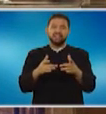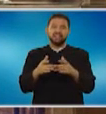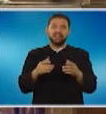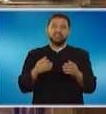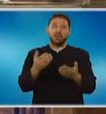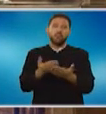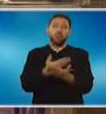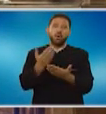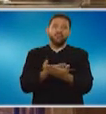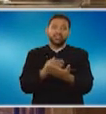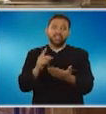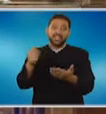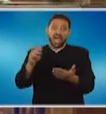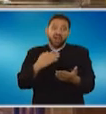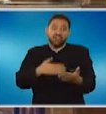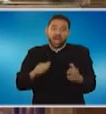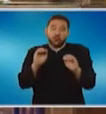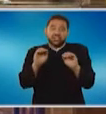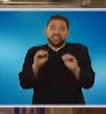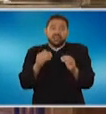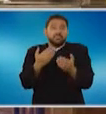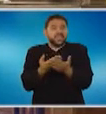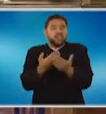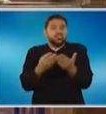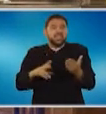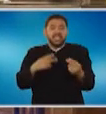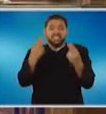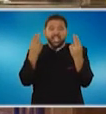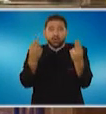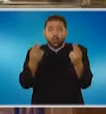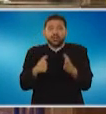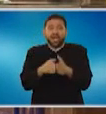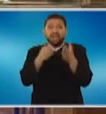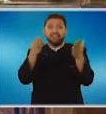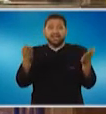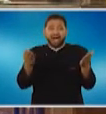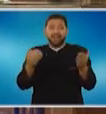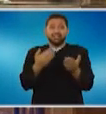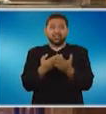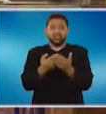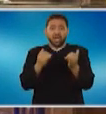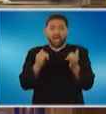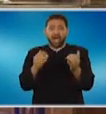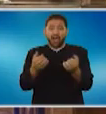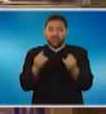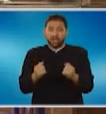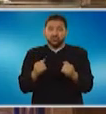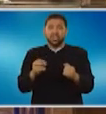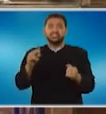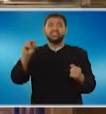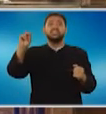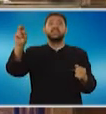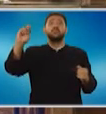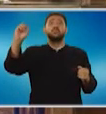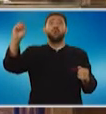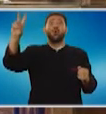Adrian, de ce este atât de importantă cartea? Totuși, de ce avem aceste proverbe, cartea este cel mai bun prieten al